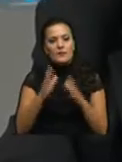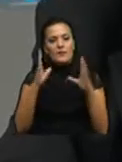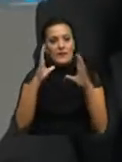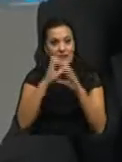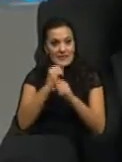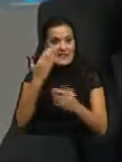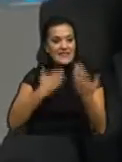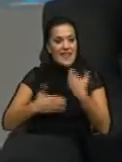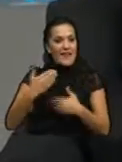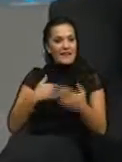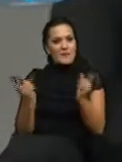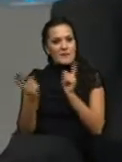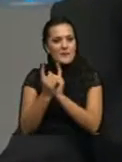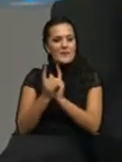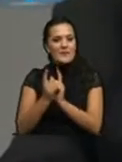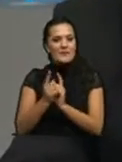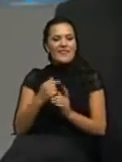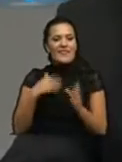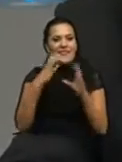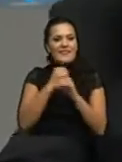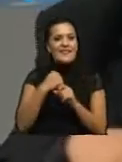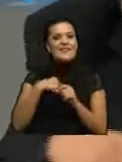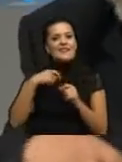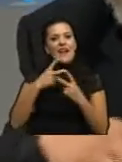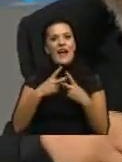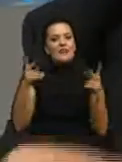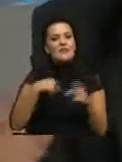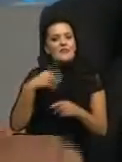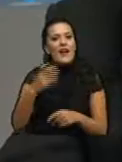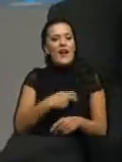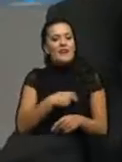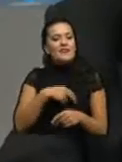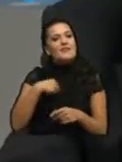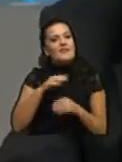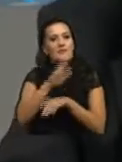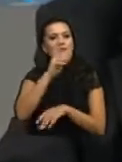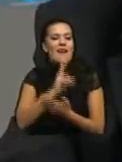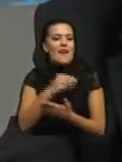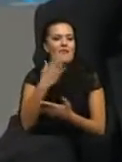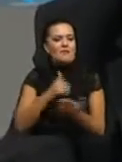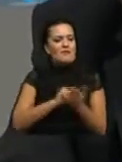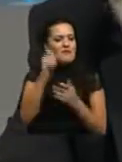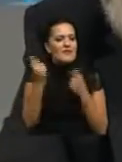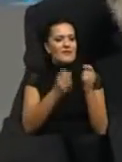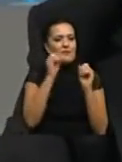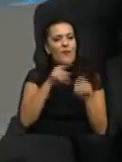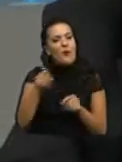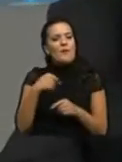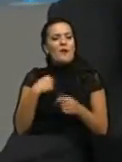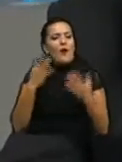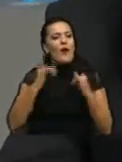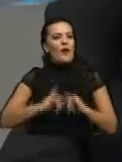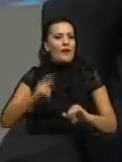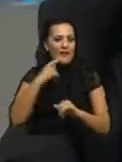gizli sevgilimle legal bir aşk yaşamaya karar verdim. Evet. Bütün diğer, bütün işlerimi bırakıp. O da bir oh demiştir ama yani. Evet.